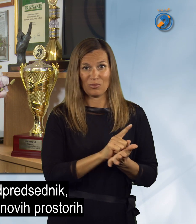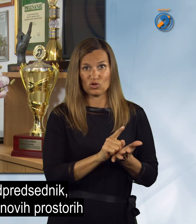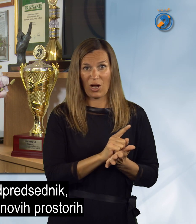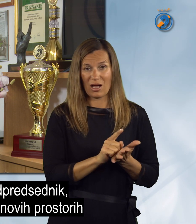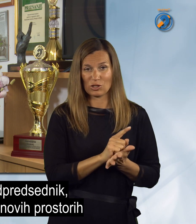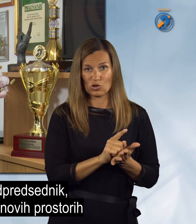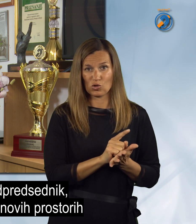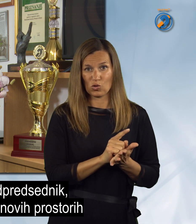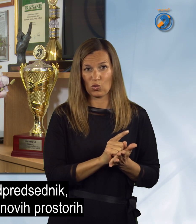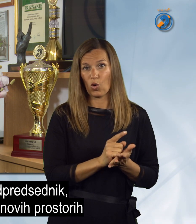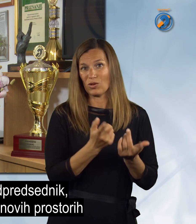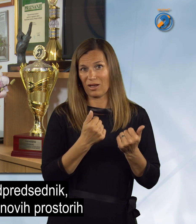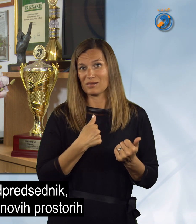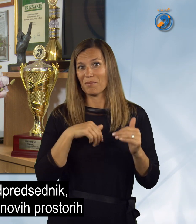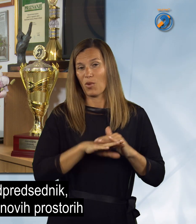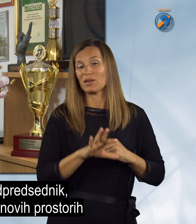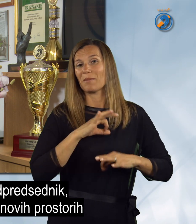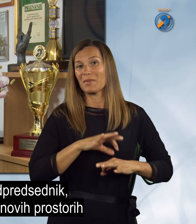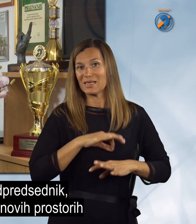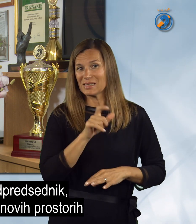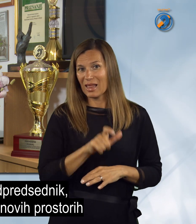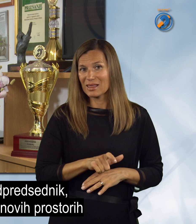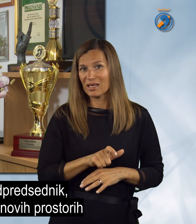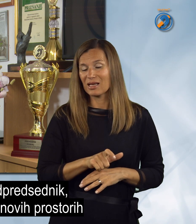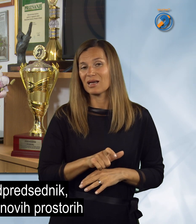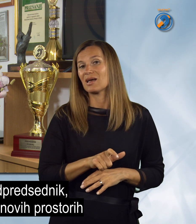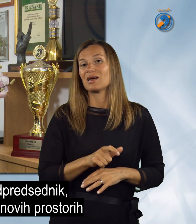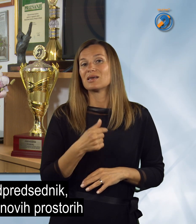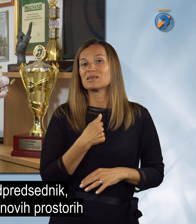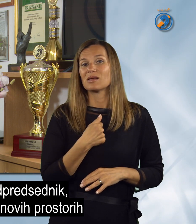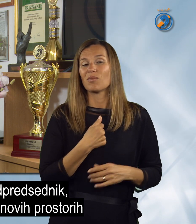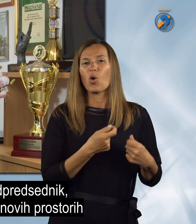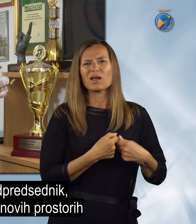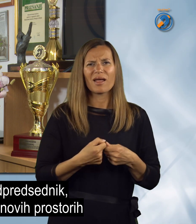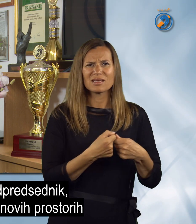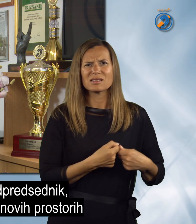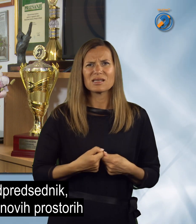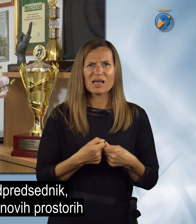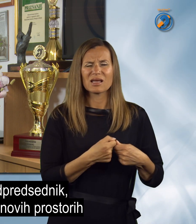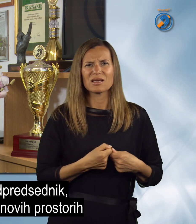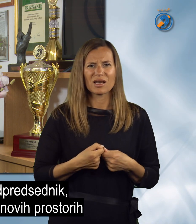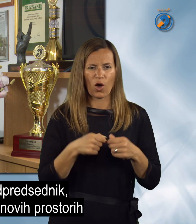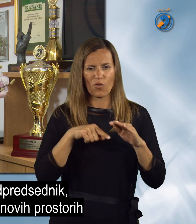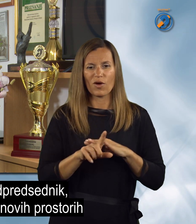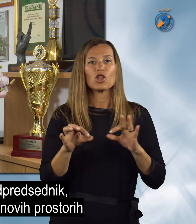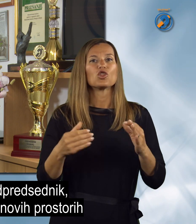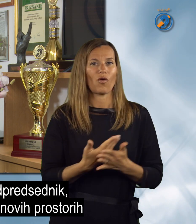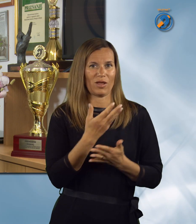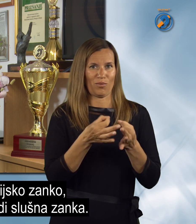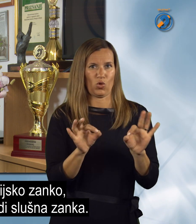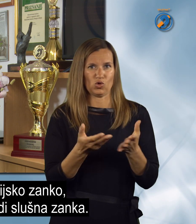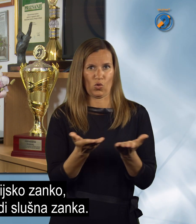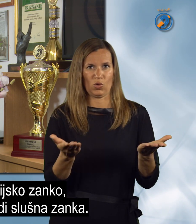V tem času, ko sem podpredsednik, sem organiziral v novih